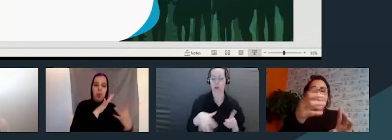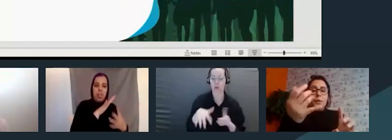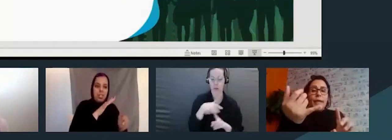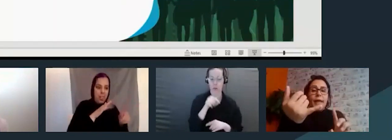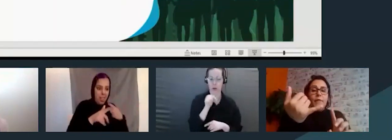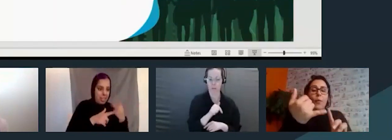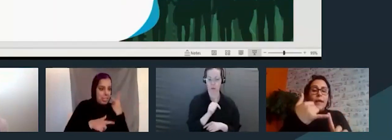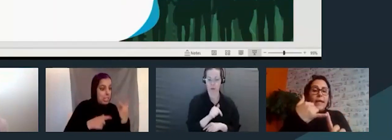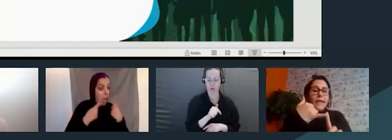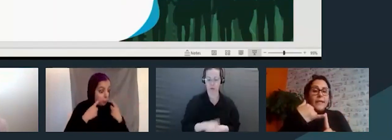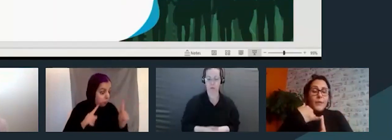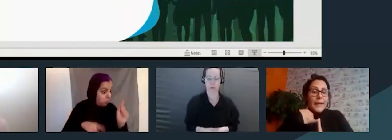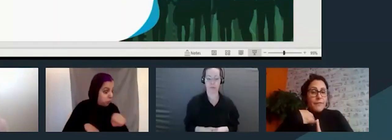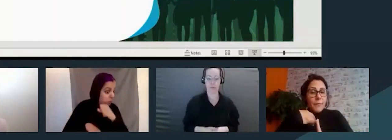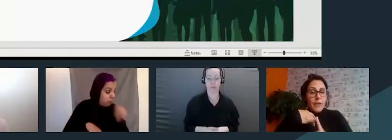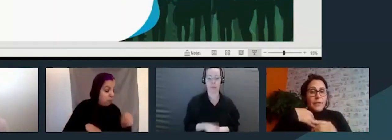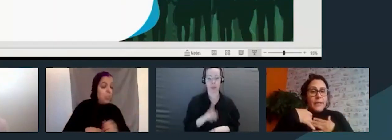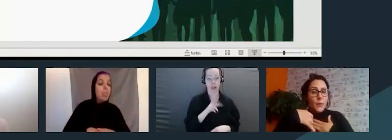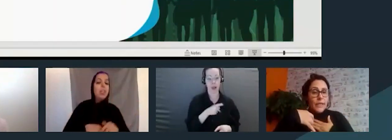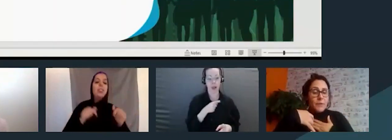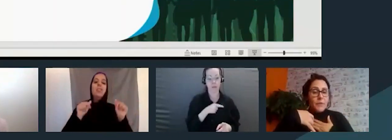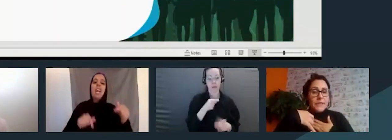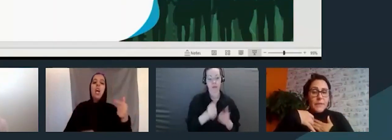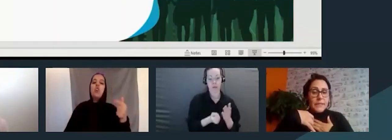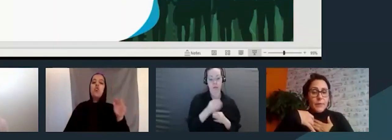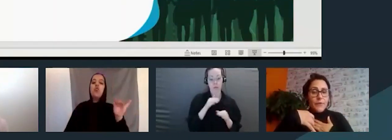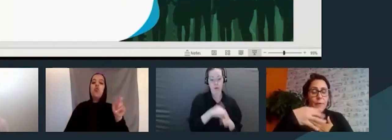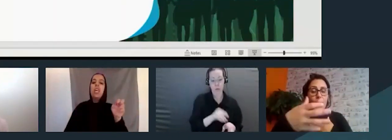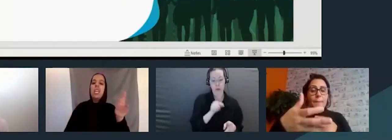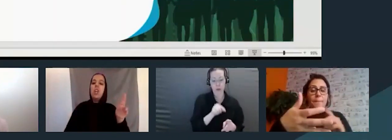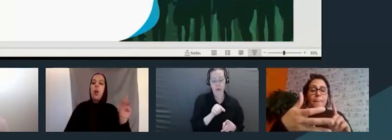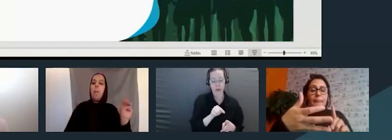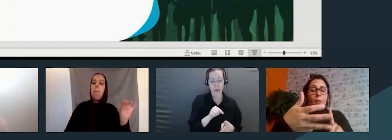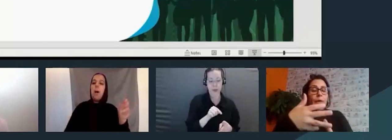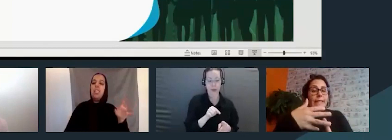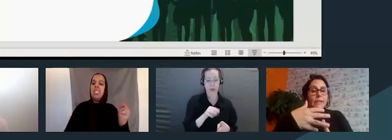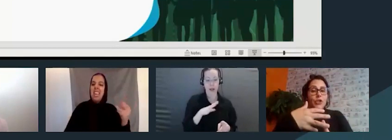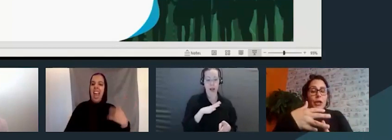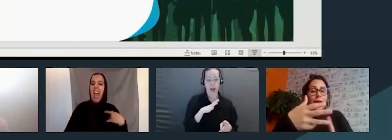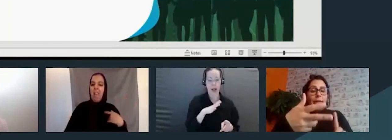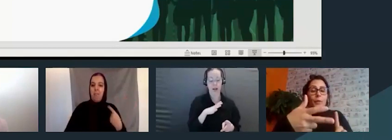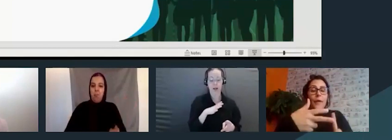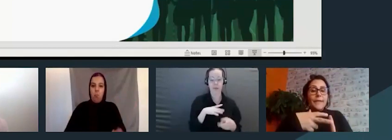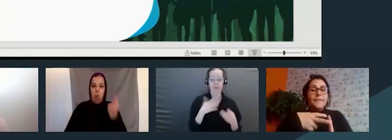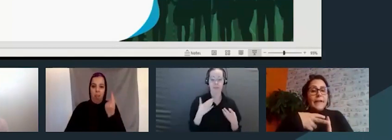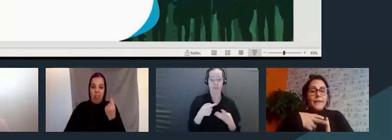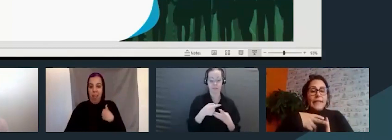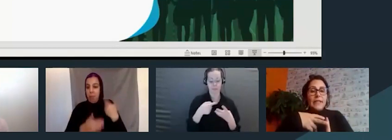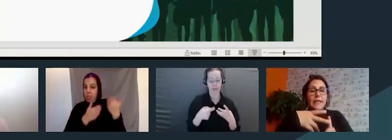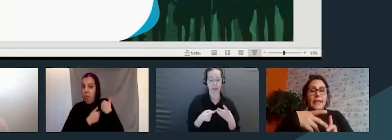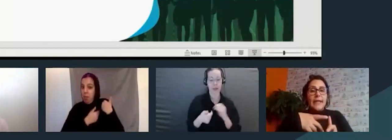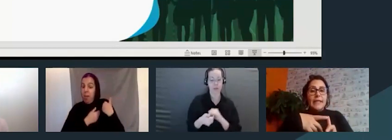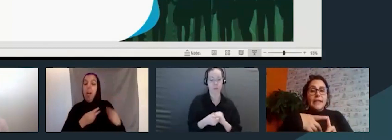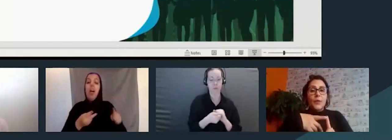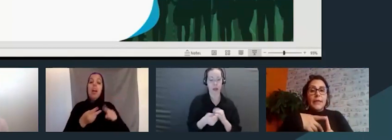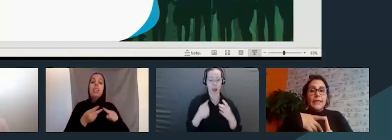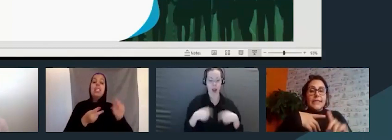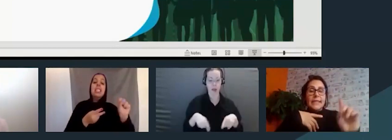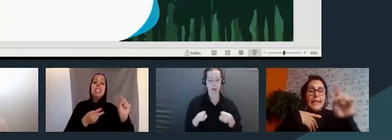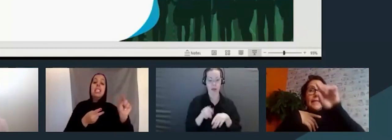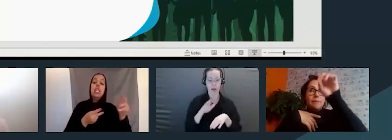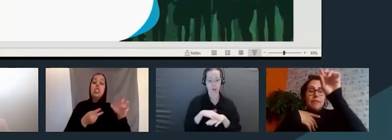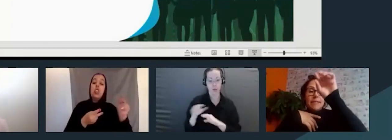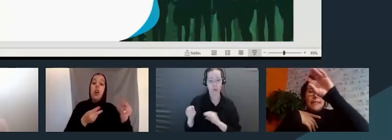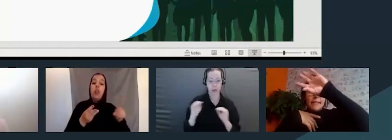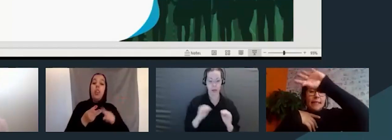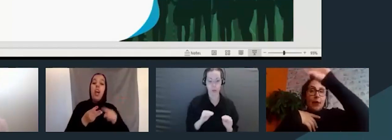Grand Moncton pour lequel on est responsable. Il y en a un à Saint John, un autre à Fredericton et un autre à Edmundston dans le nord de